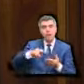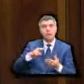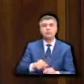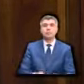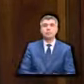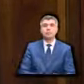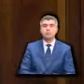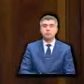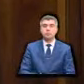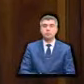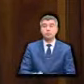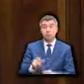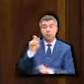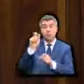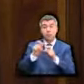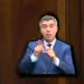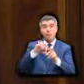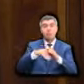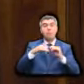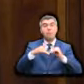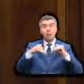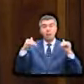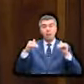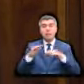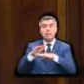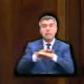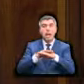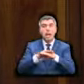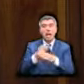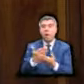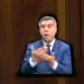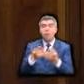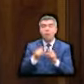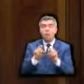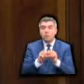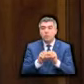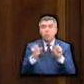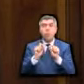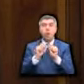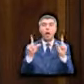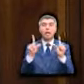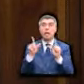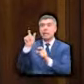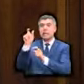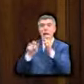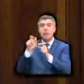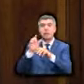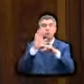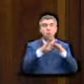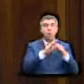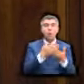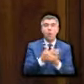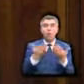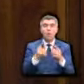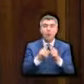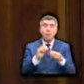كان ظن بأن علينا إحنا كنواب كمسؤولين سياسيين نوروا الرأي العام ونفسروا للناس بأن المشكل ماشي مع